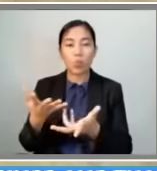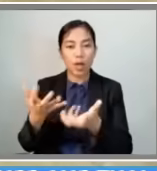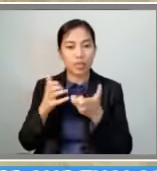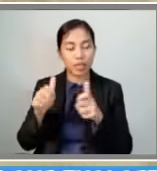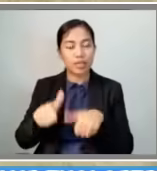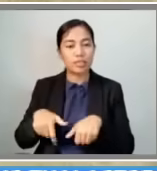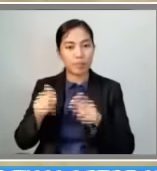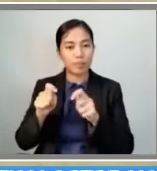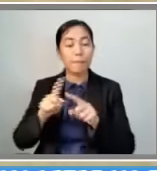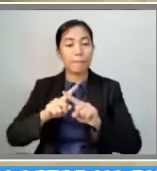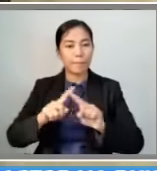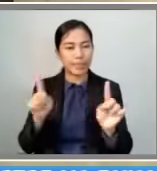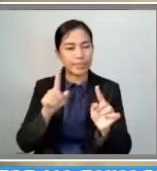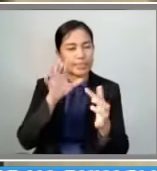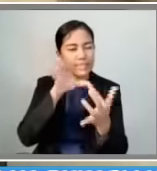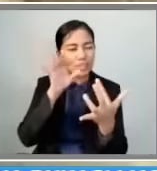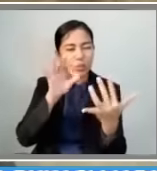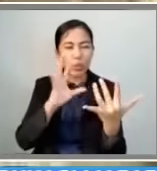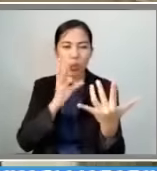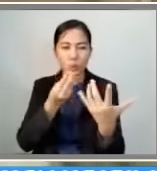pinakaangkop na bagong amo.